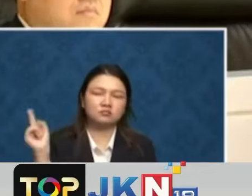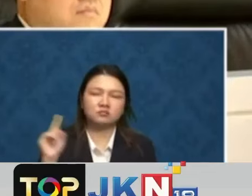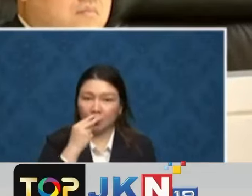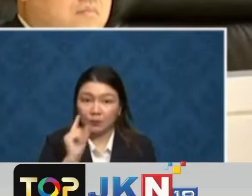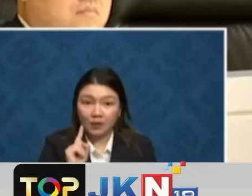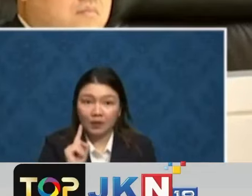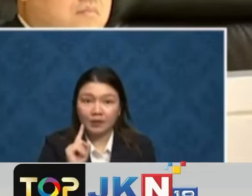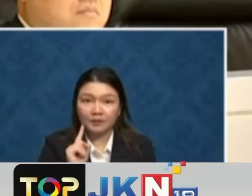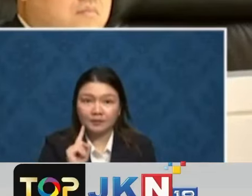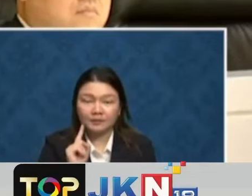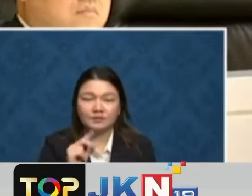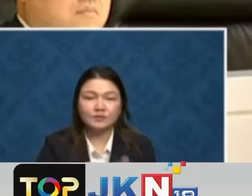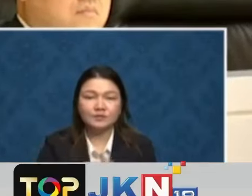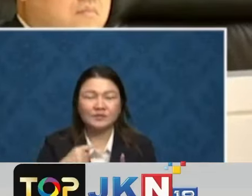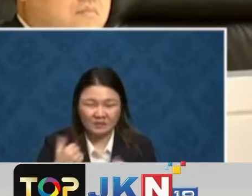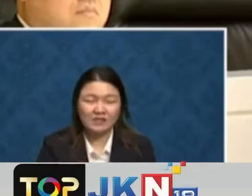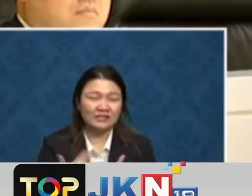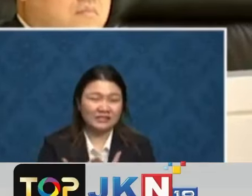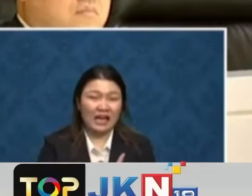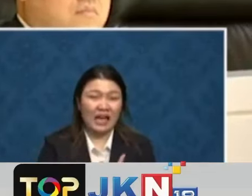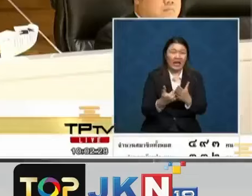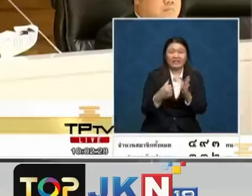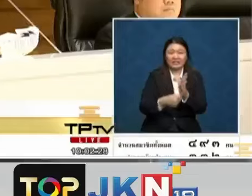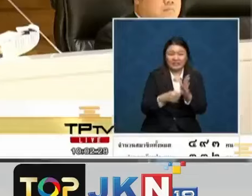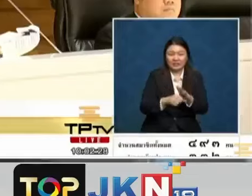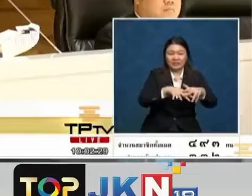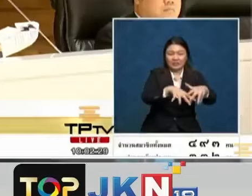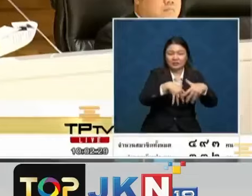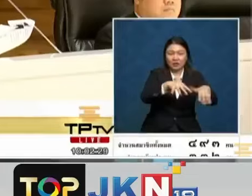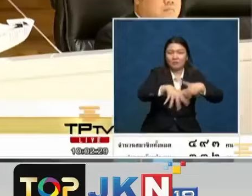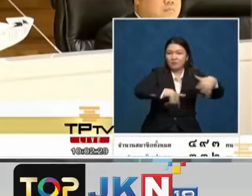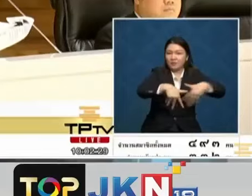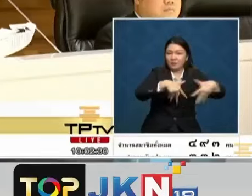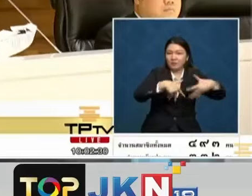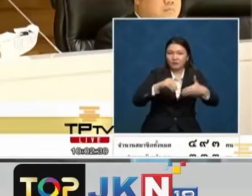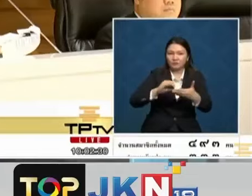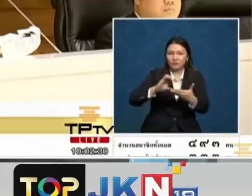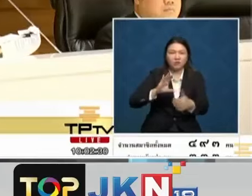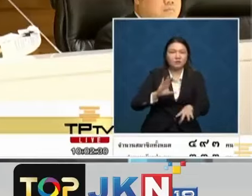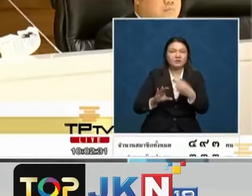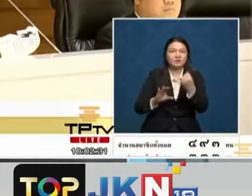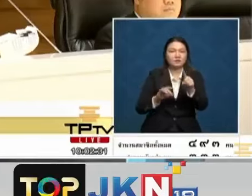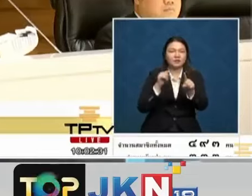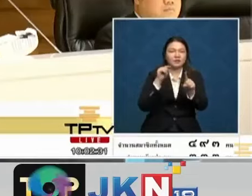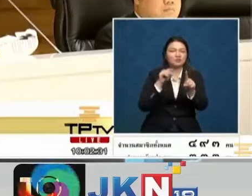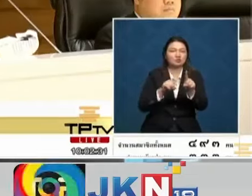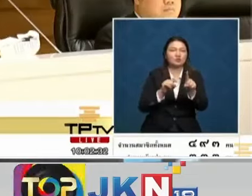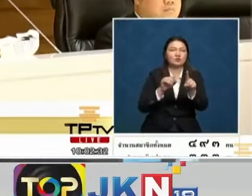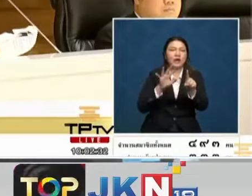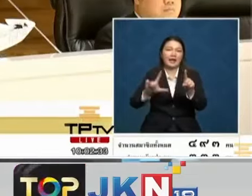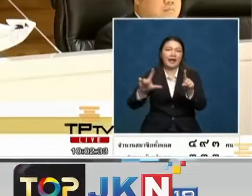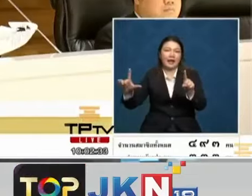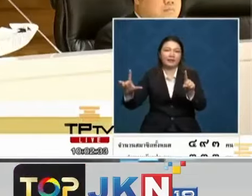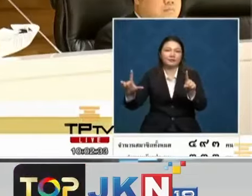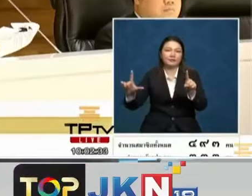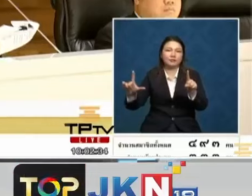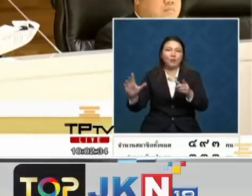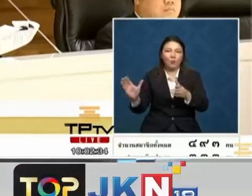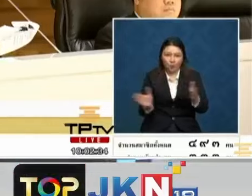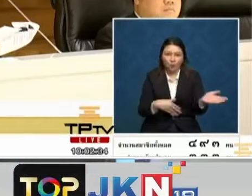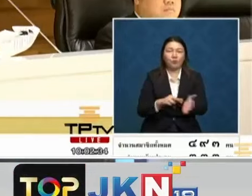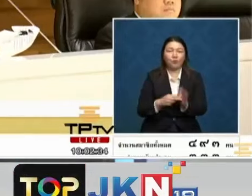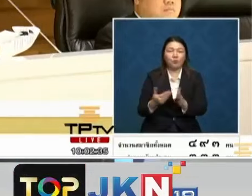ลนี ้ ก็ใช้วิธีการขาดดุลงบประมาณต่อเนื่องพูดประชาชาวบ้านเงินกูไม่พอก็ต้องกู้มาเติ ม แล้วทุกรัฐ